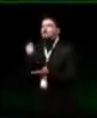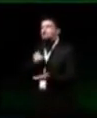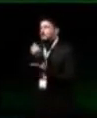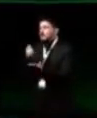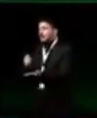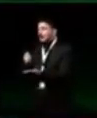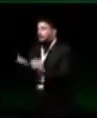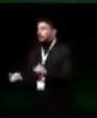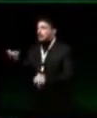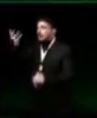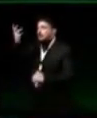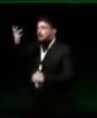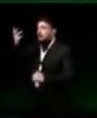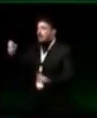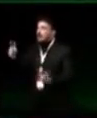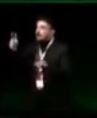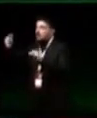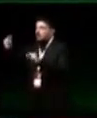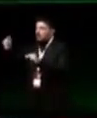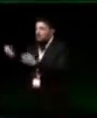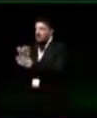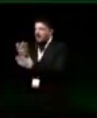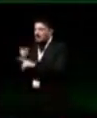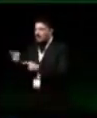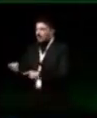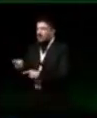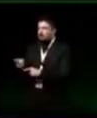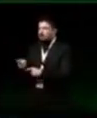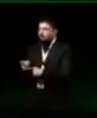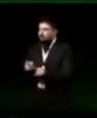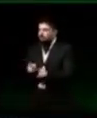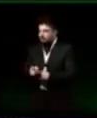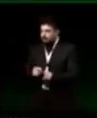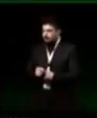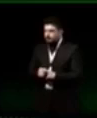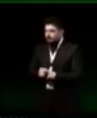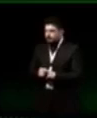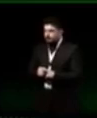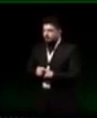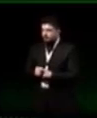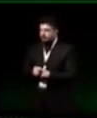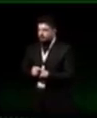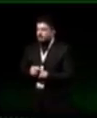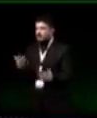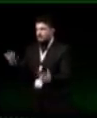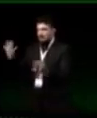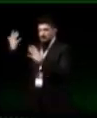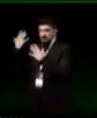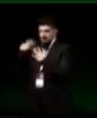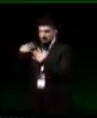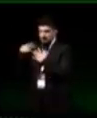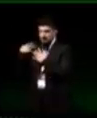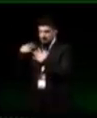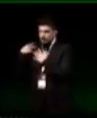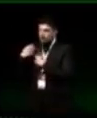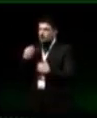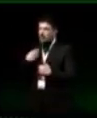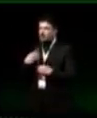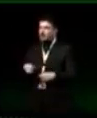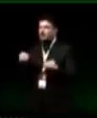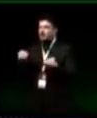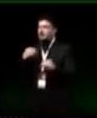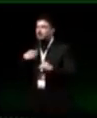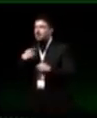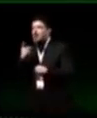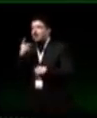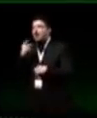l'innovazione, oppure chi ne paga le conseguenze sono i più poveri, la disoccupazione. 10 anni fa, quando ci preparavamo ad andare a